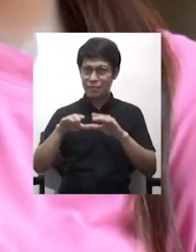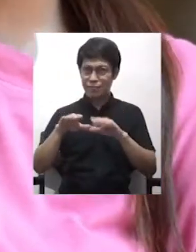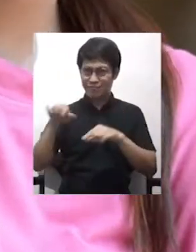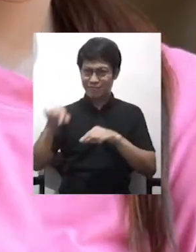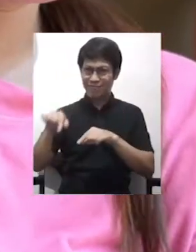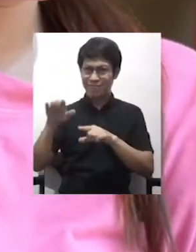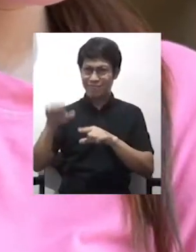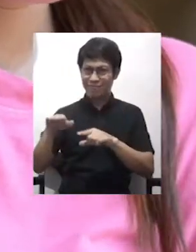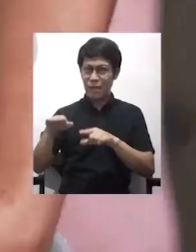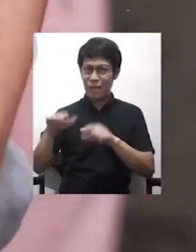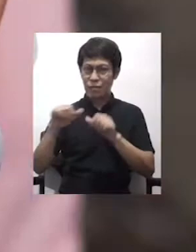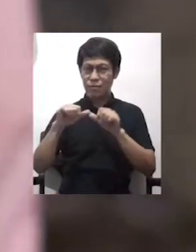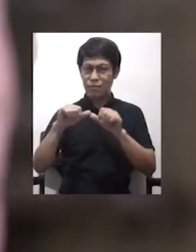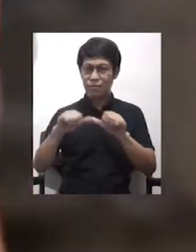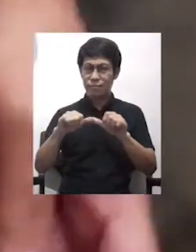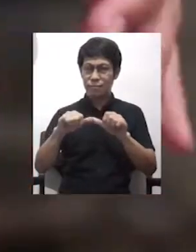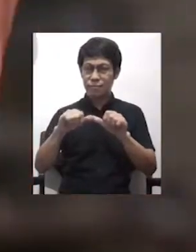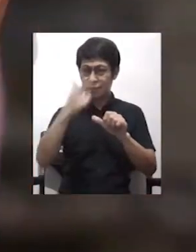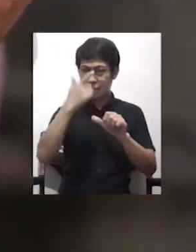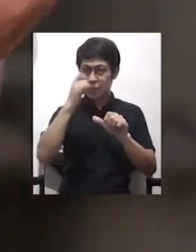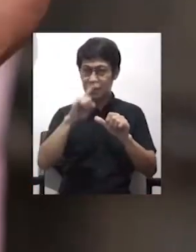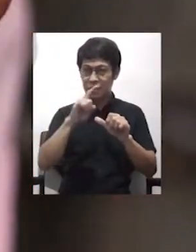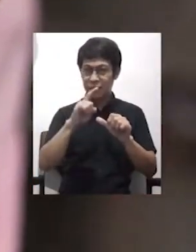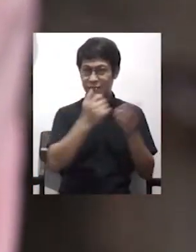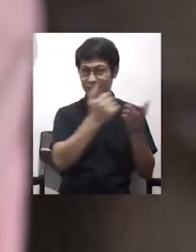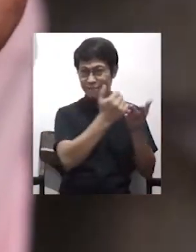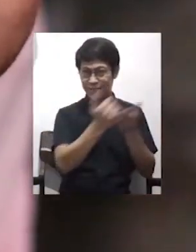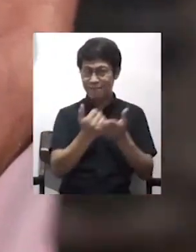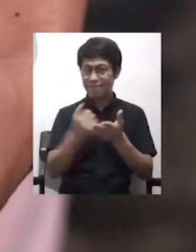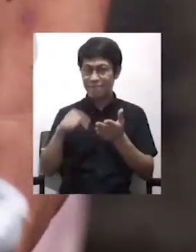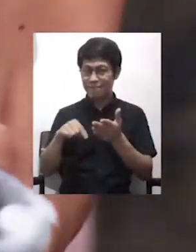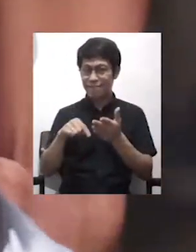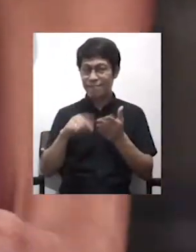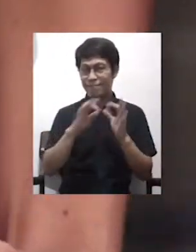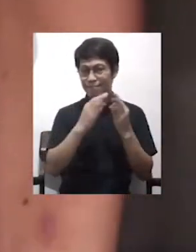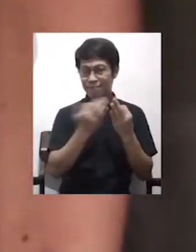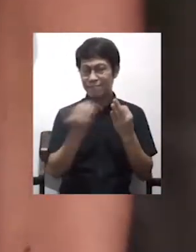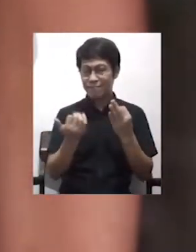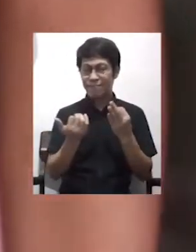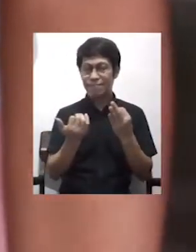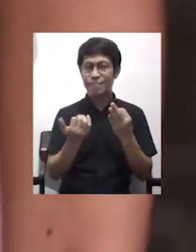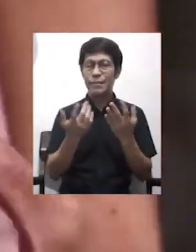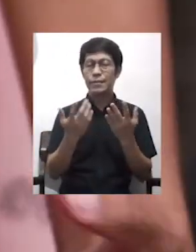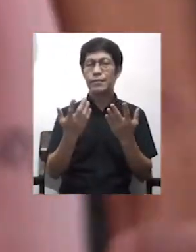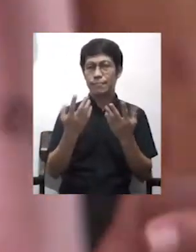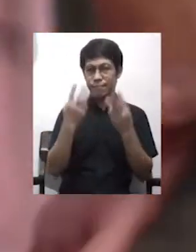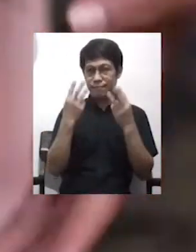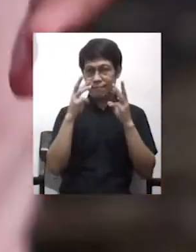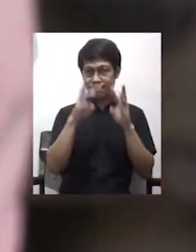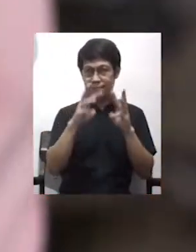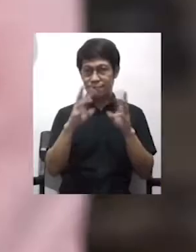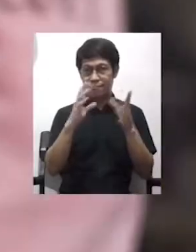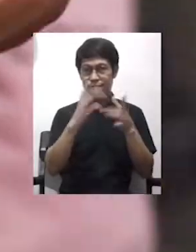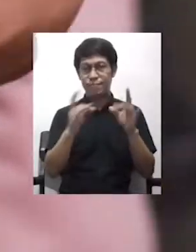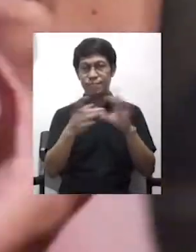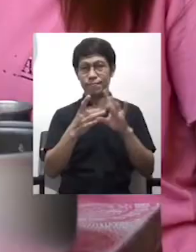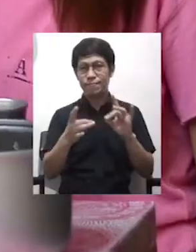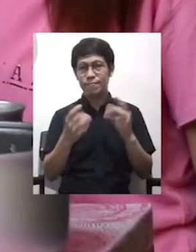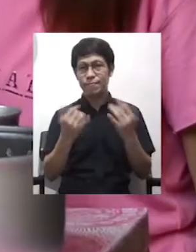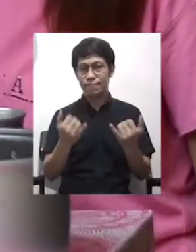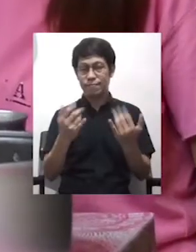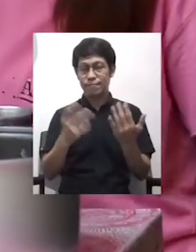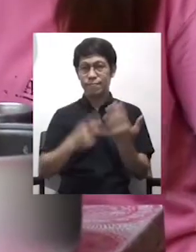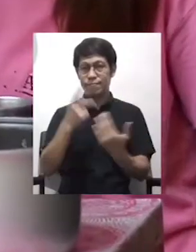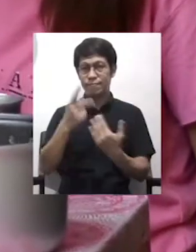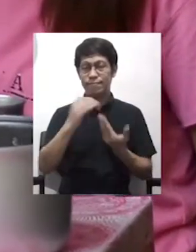at isang batang patuloy na nabubuhay dahil sa pagmamahal ng mga tao na kapaligid sa kanya. Tungayan natin ang dalawang kwentong ito